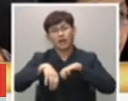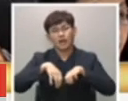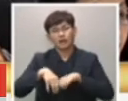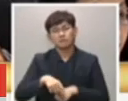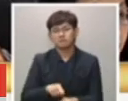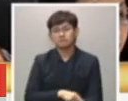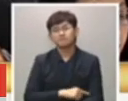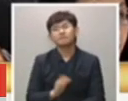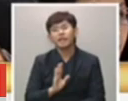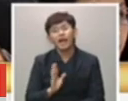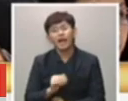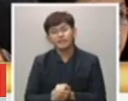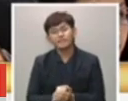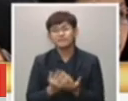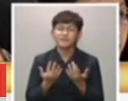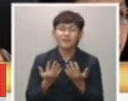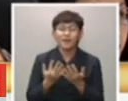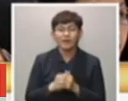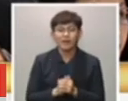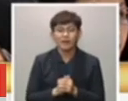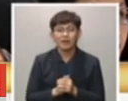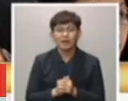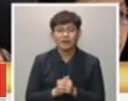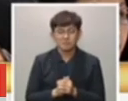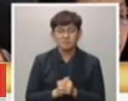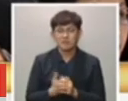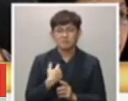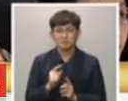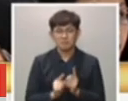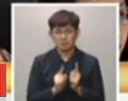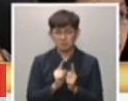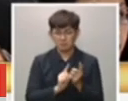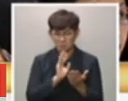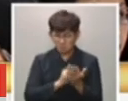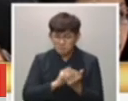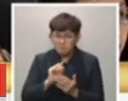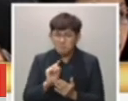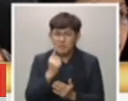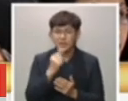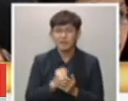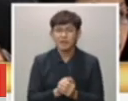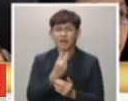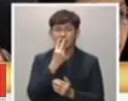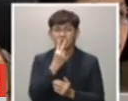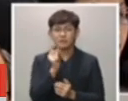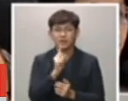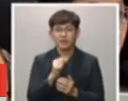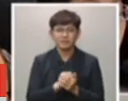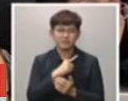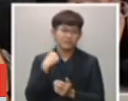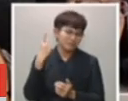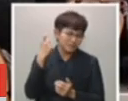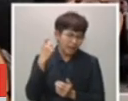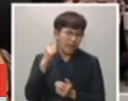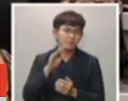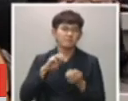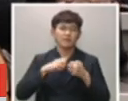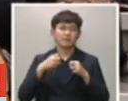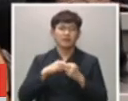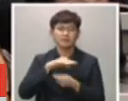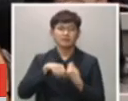านครับเราคงได้สร้างดัชนีชี้วัดใหม่ให้กับโลกดูอัตราการฆ่าตัวตายจากปัญหาเศรษ